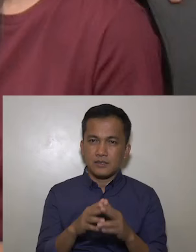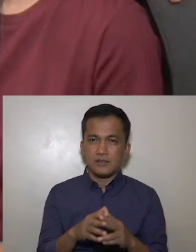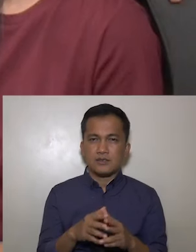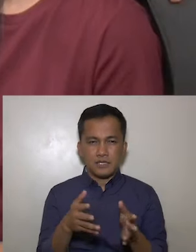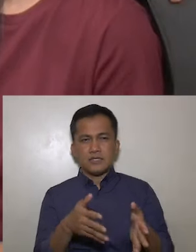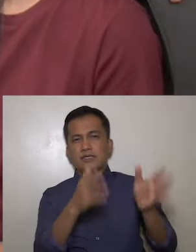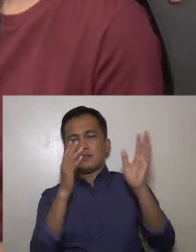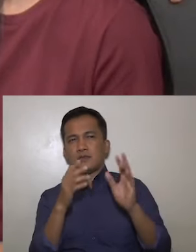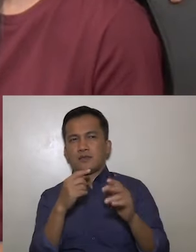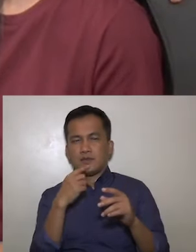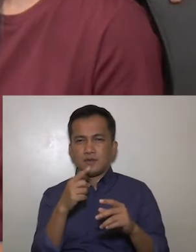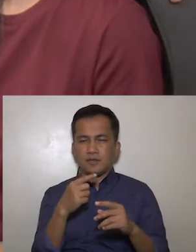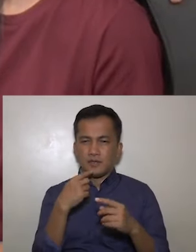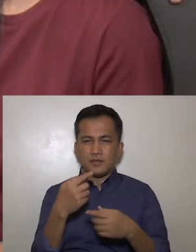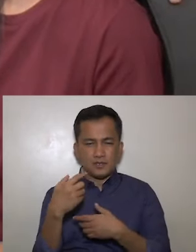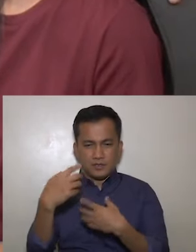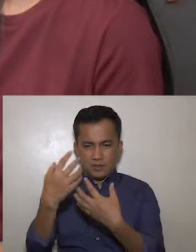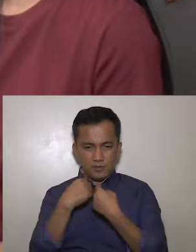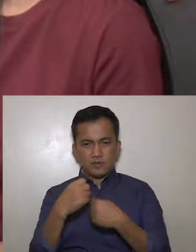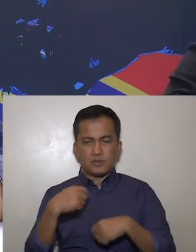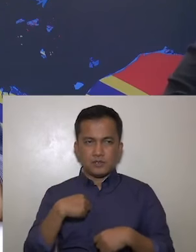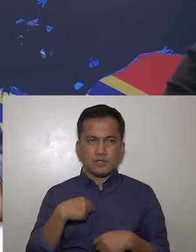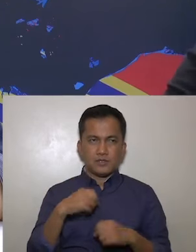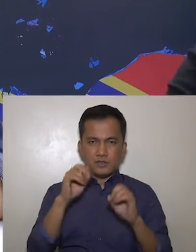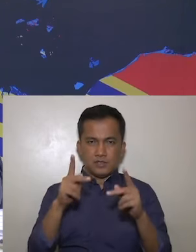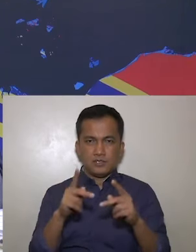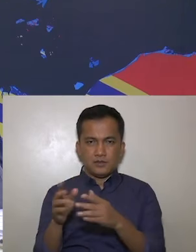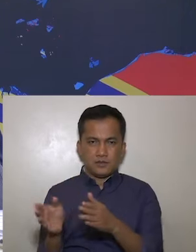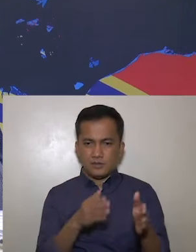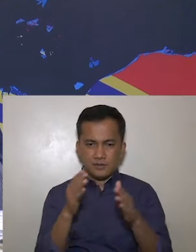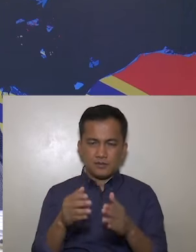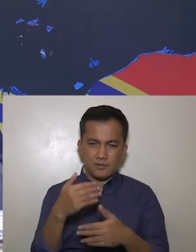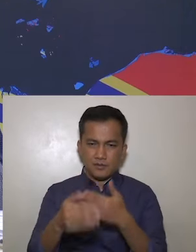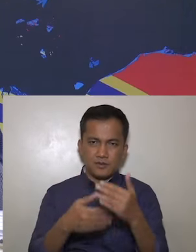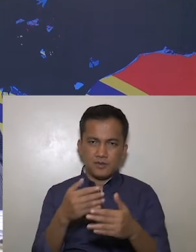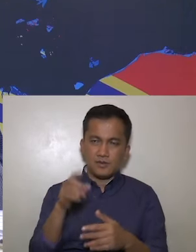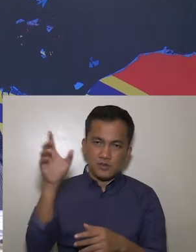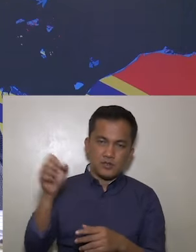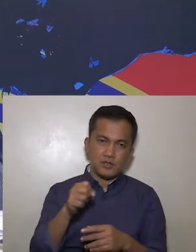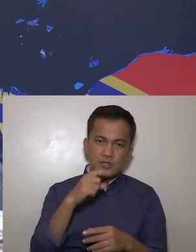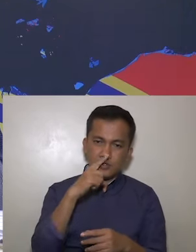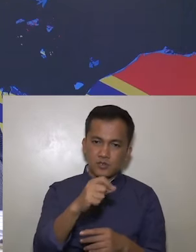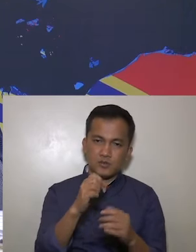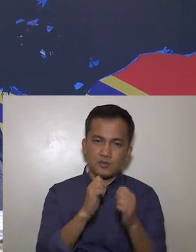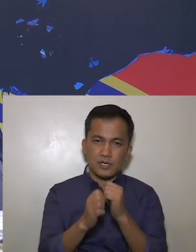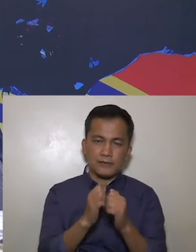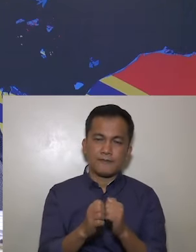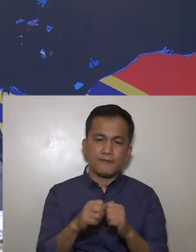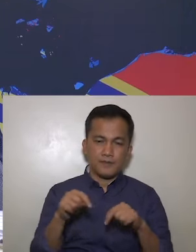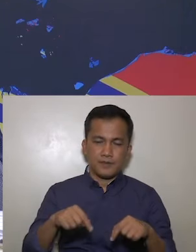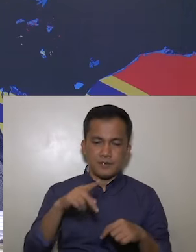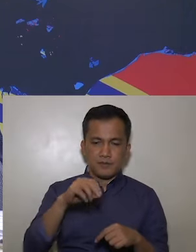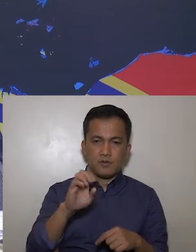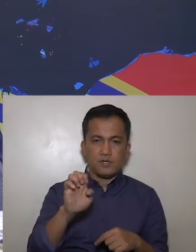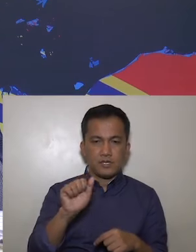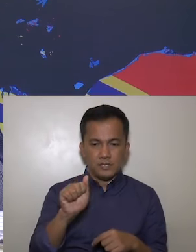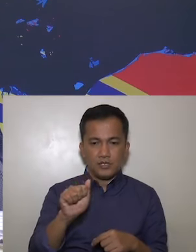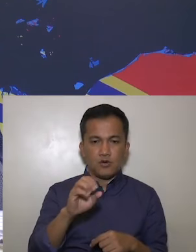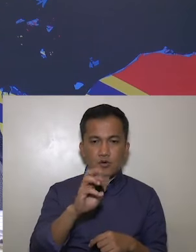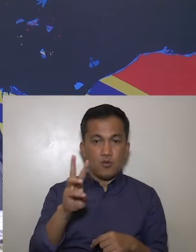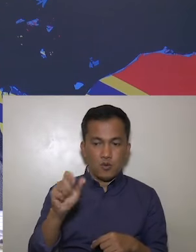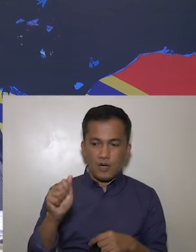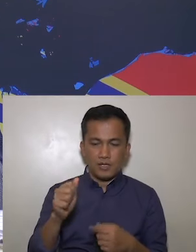magkahiyaan? Ay, alam na lang sir. Damputin na lang ako dito sir. O oh, sige. Umpisa na po namin yung proseso sir na para ikaw isumbong sa embahada natin, sa